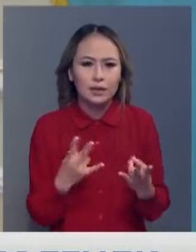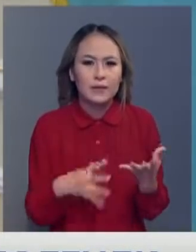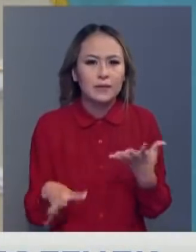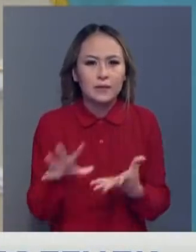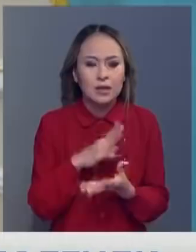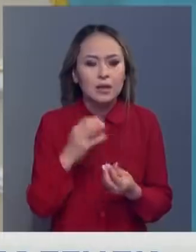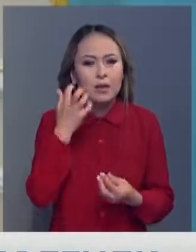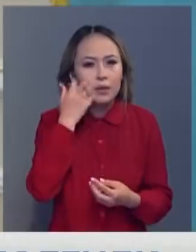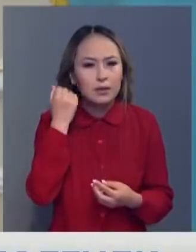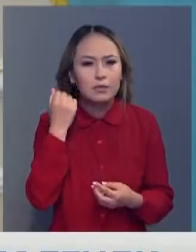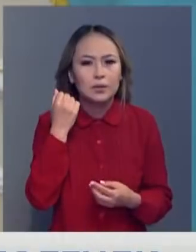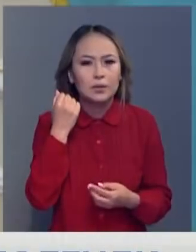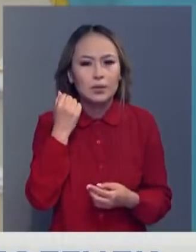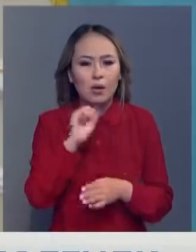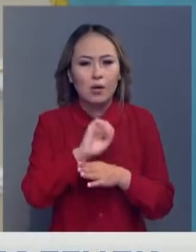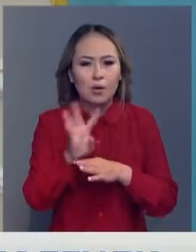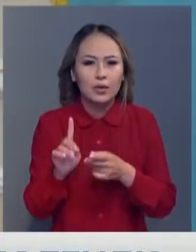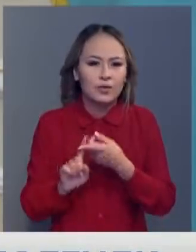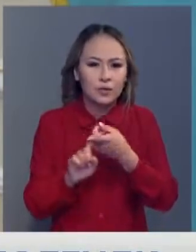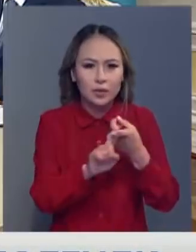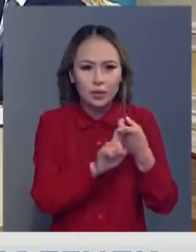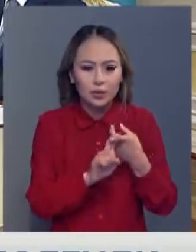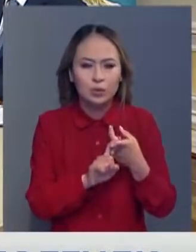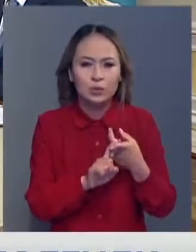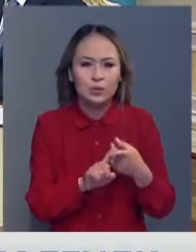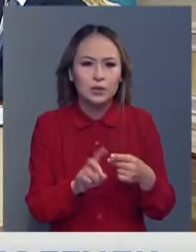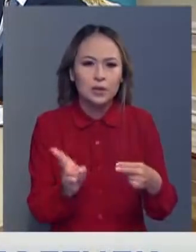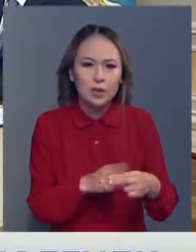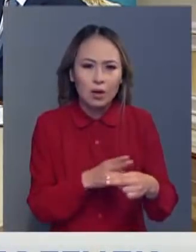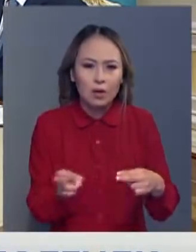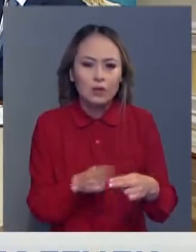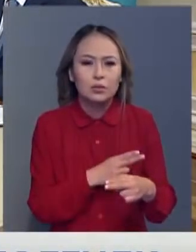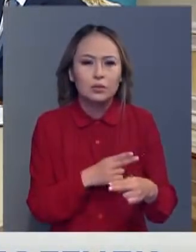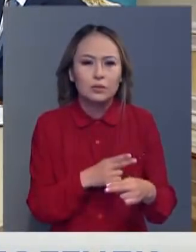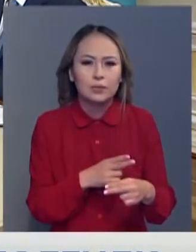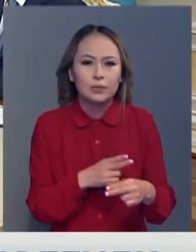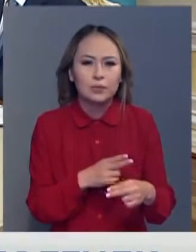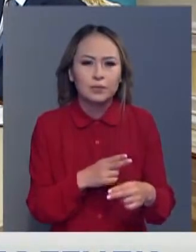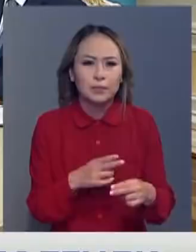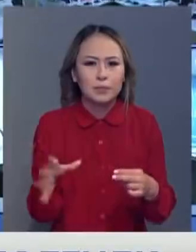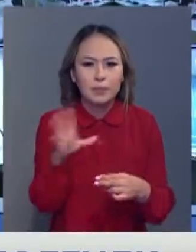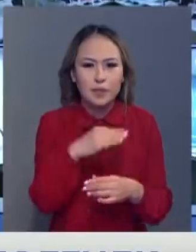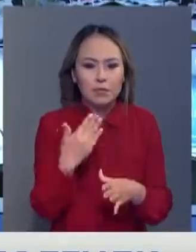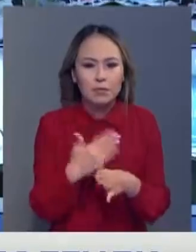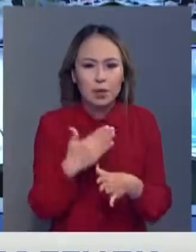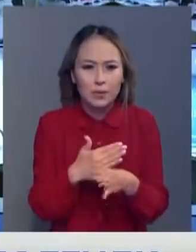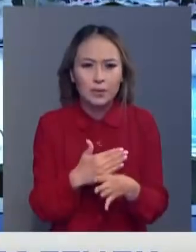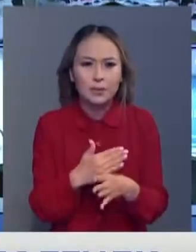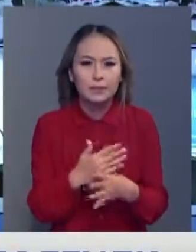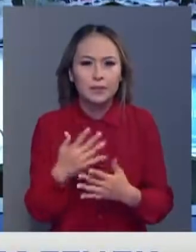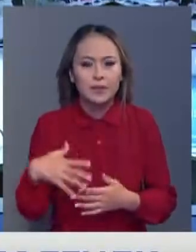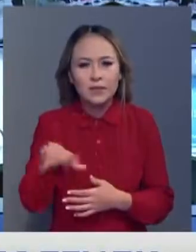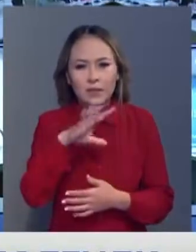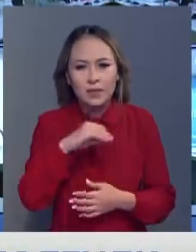арқаларыңызда коронавирус пен күлі өстің күрделі кезеңдерін еңсеріп келеміз. Баршаңызды